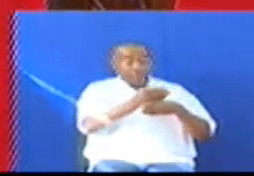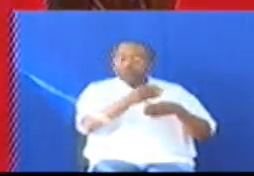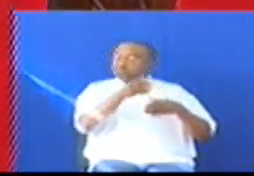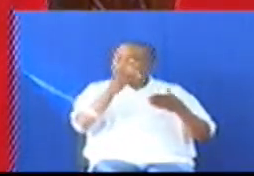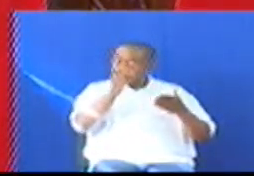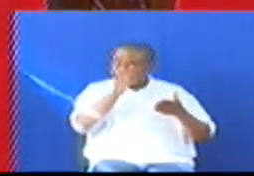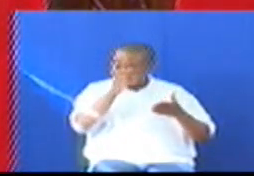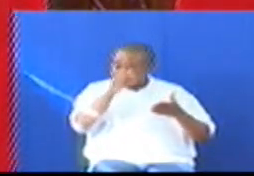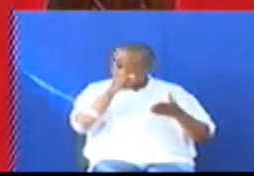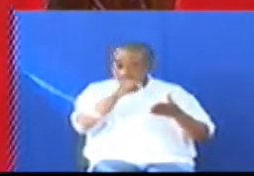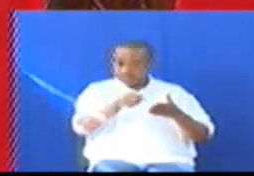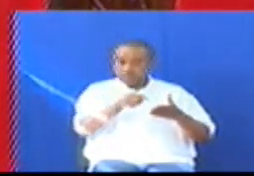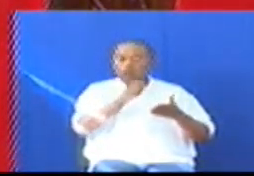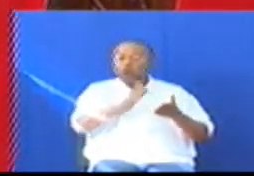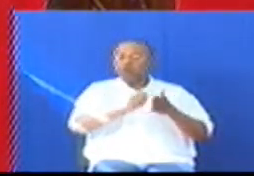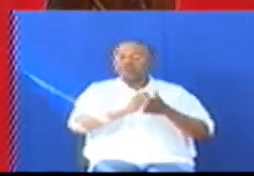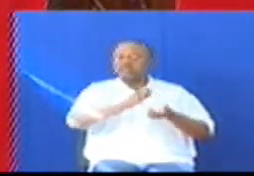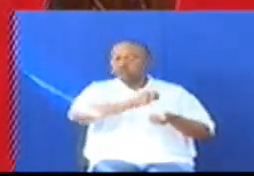na sheria za benki kuu.